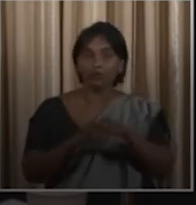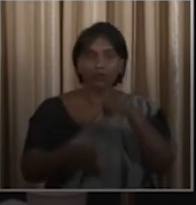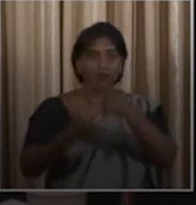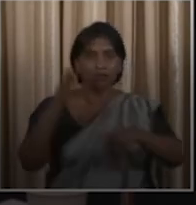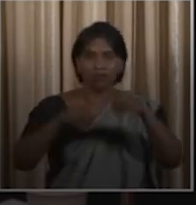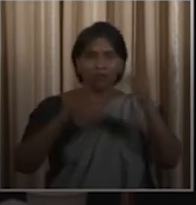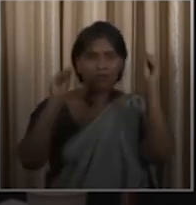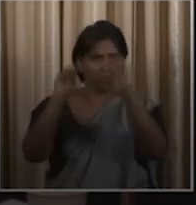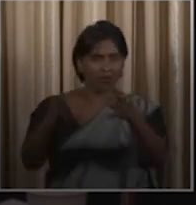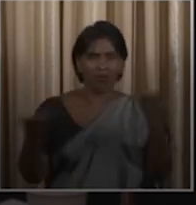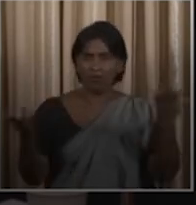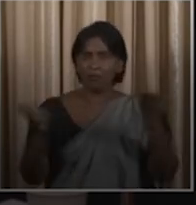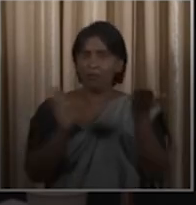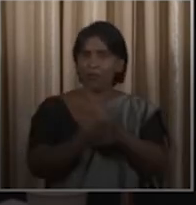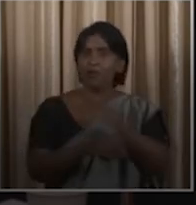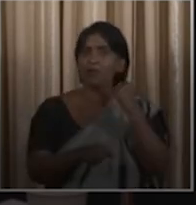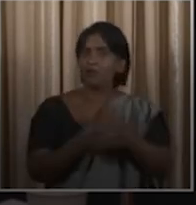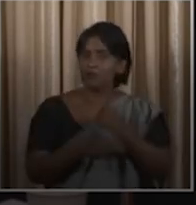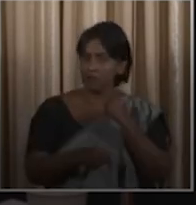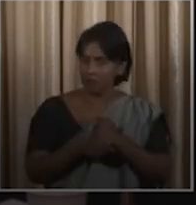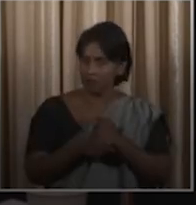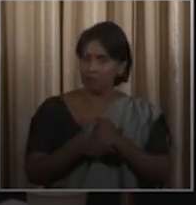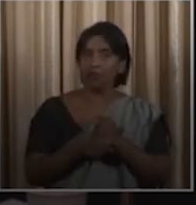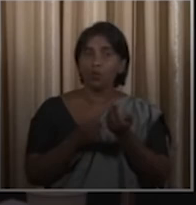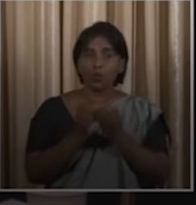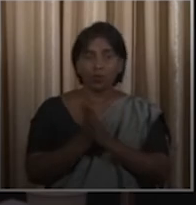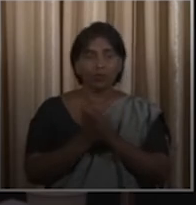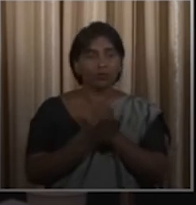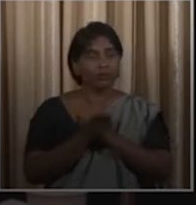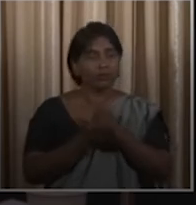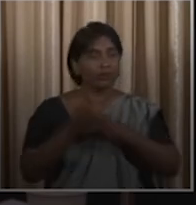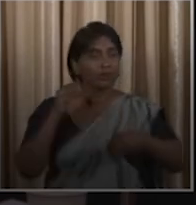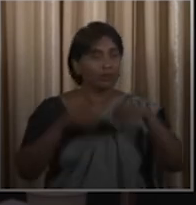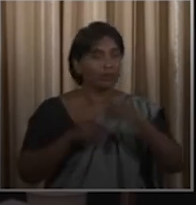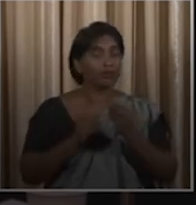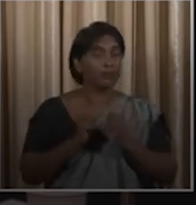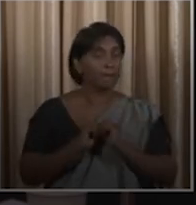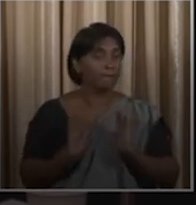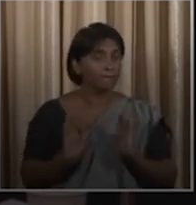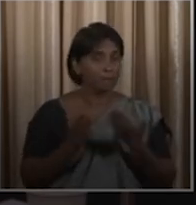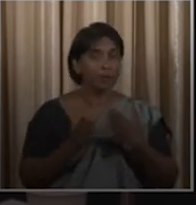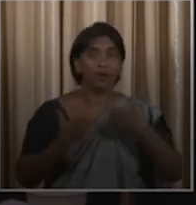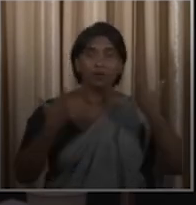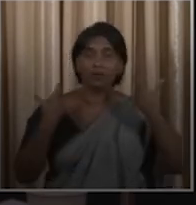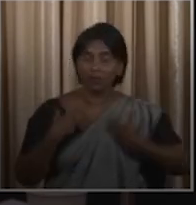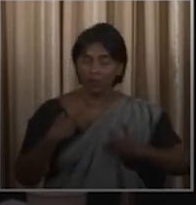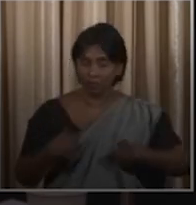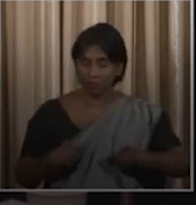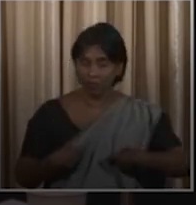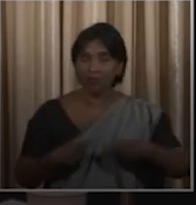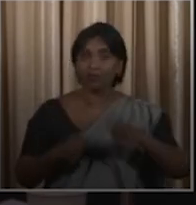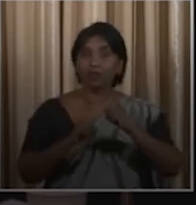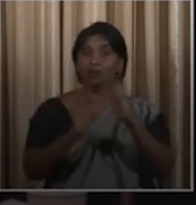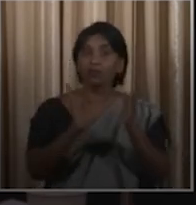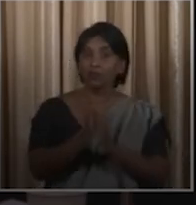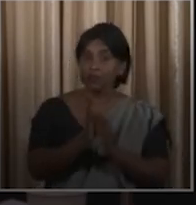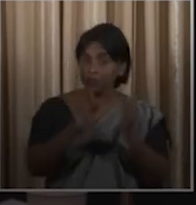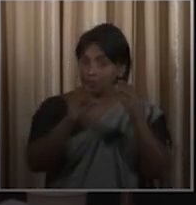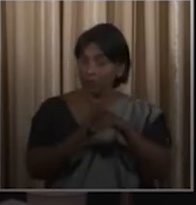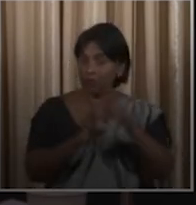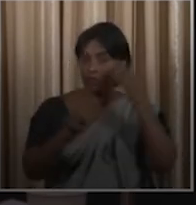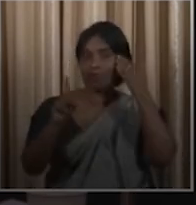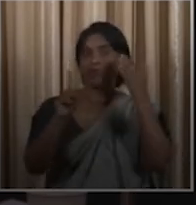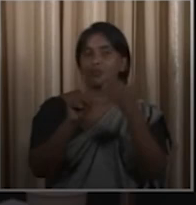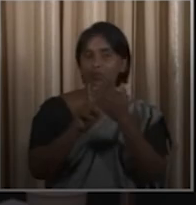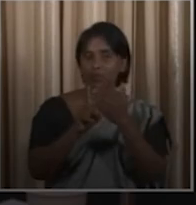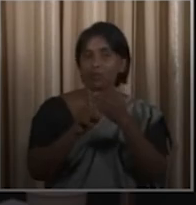andu, tamange mulu metuwarna ya pari me diat kare, Mahinda Rajapaksha, agramati waraya kina sadake mato. Hebe yohu,